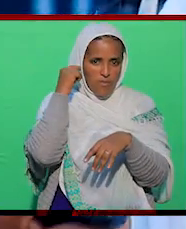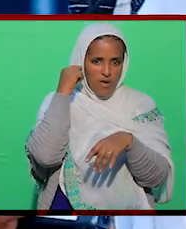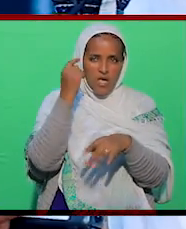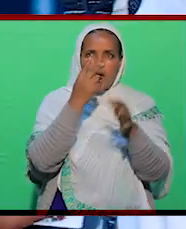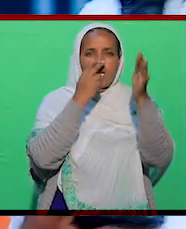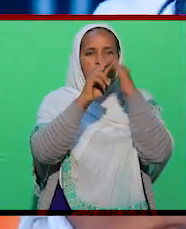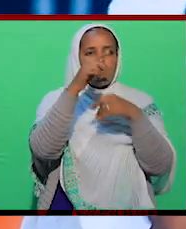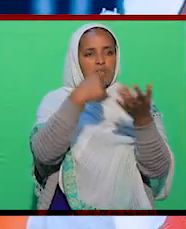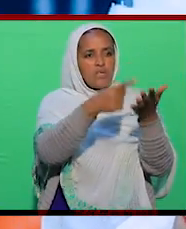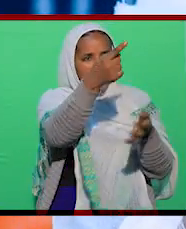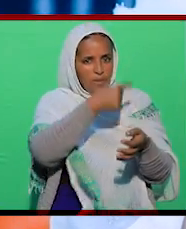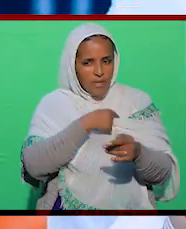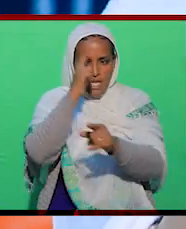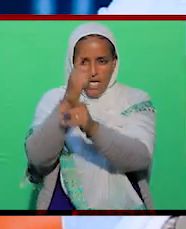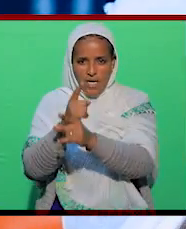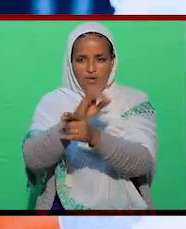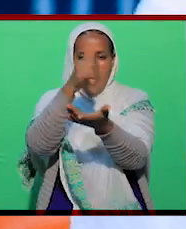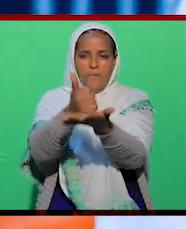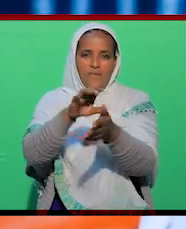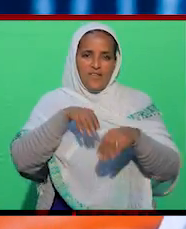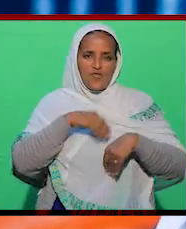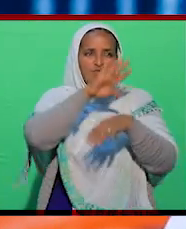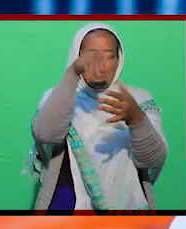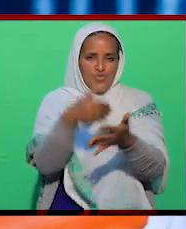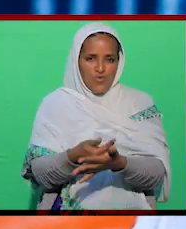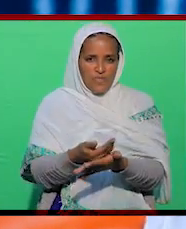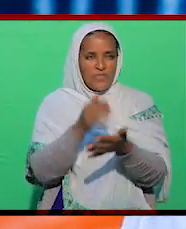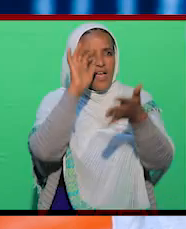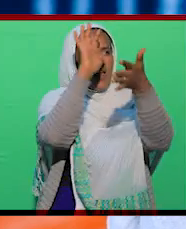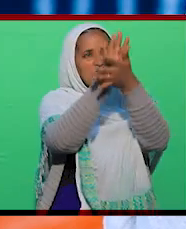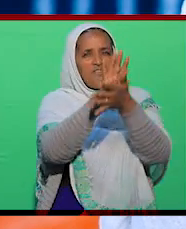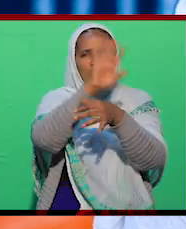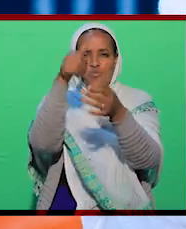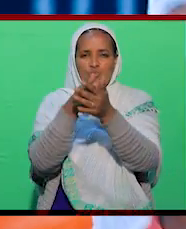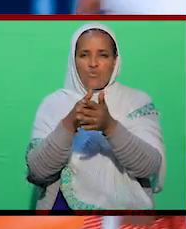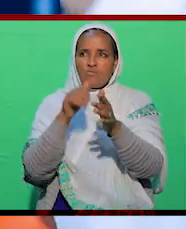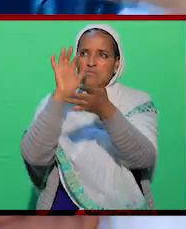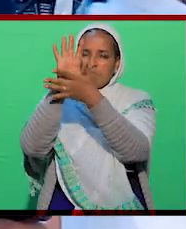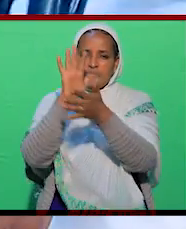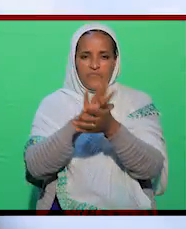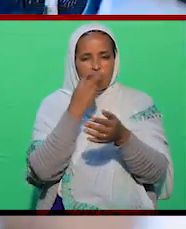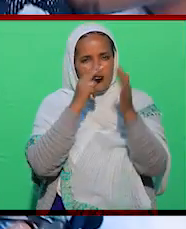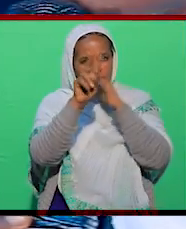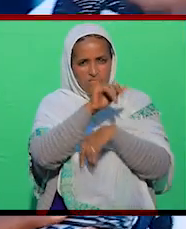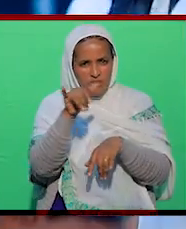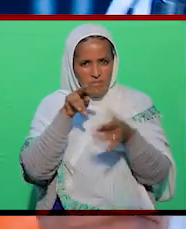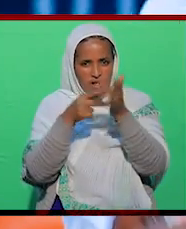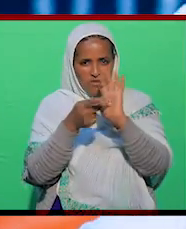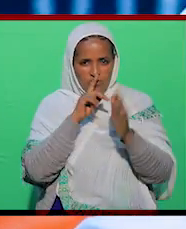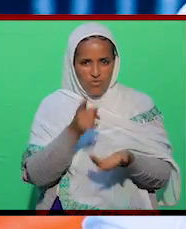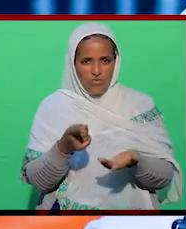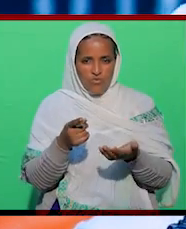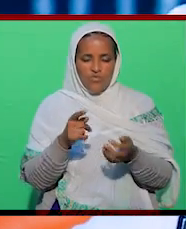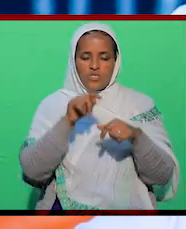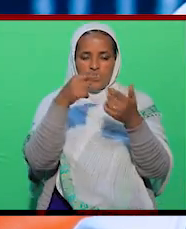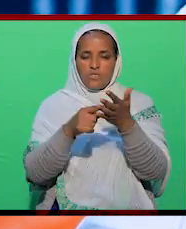ጠዋት ሲነገር ሲሰማ ነቢይ እገሌ ተናግሮ ነበር ተባለ እና በቃ ተለፈፈ፣ ተለጠፈ በትልልቅ ፖስተሮች። እንዲህ አይነት ትንቢት